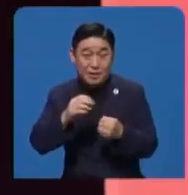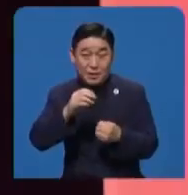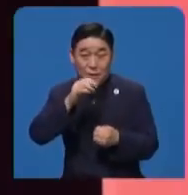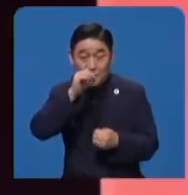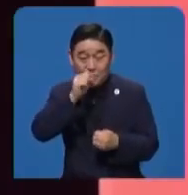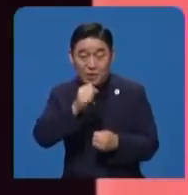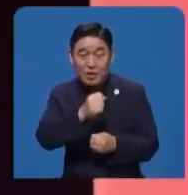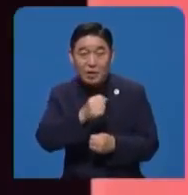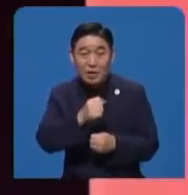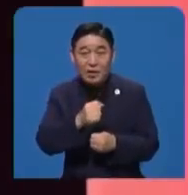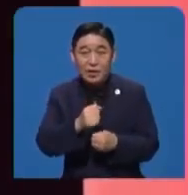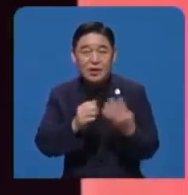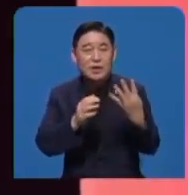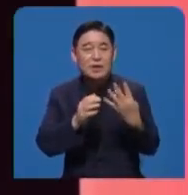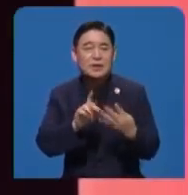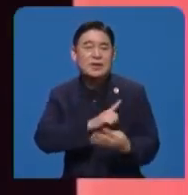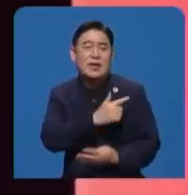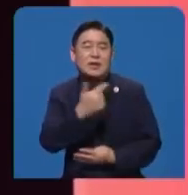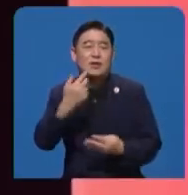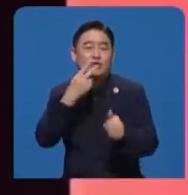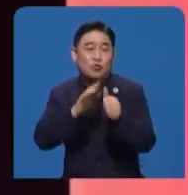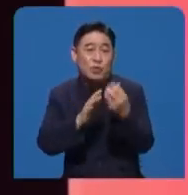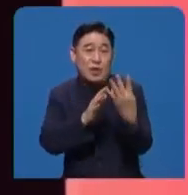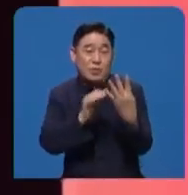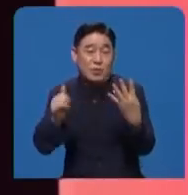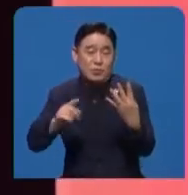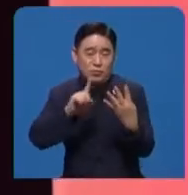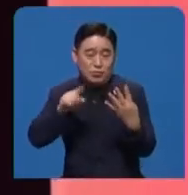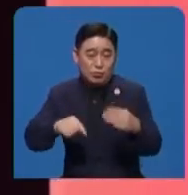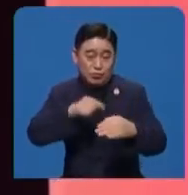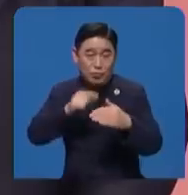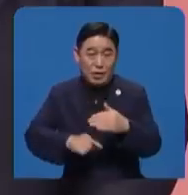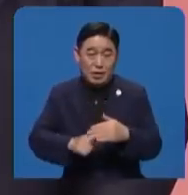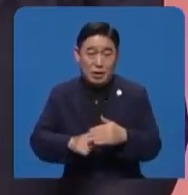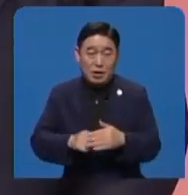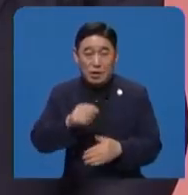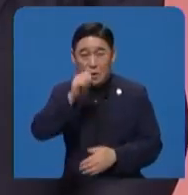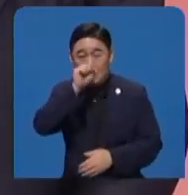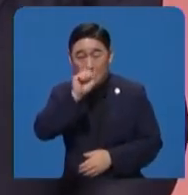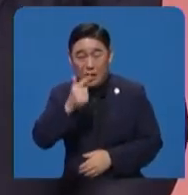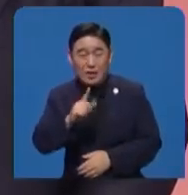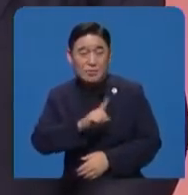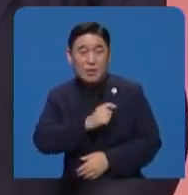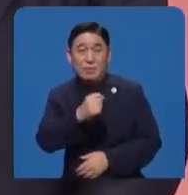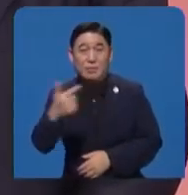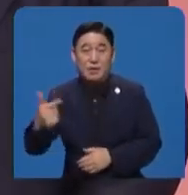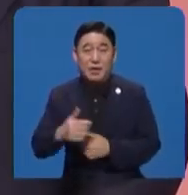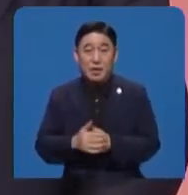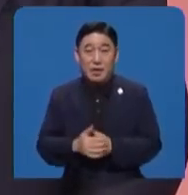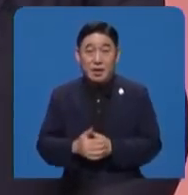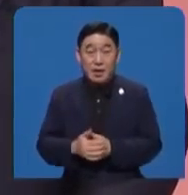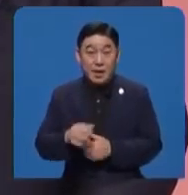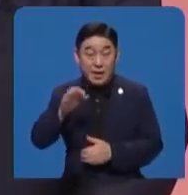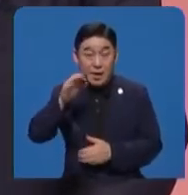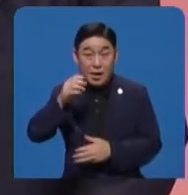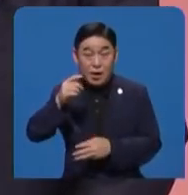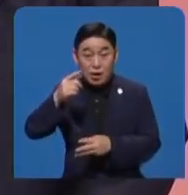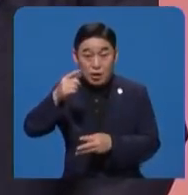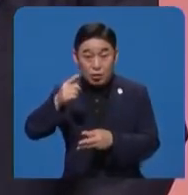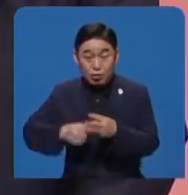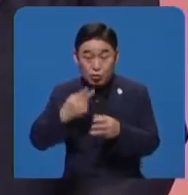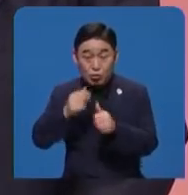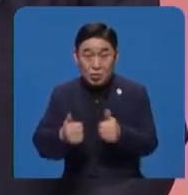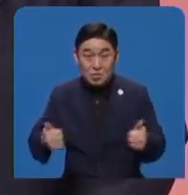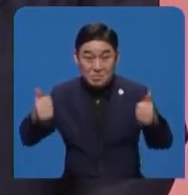비호감도가 가장 높아요. 이걸 어떻게 극복하시겠습니까? 본선 가면 만약 윤 후보님이 본선 가면